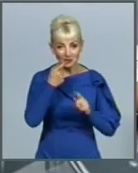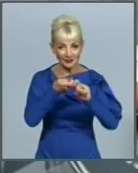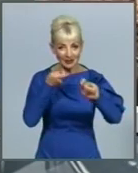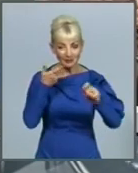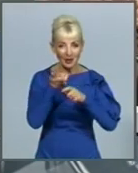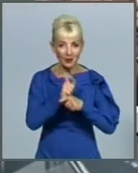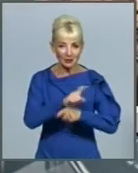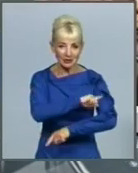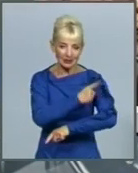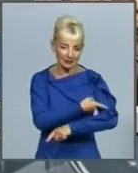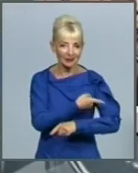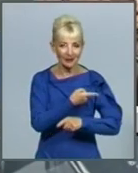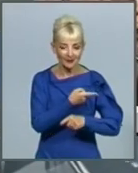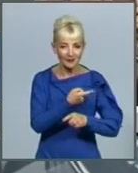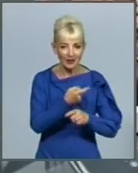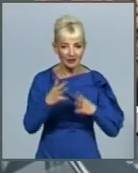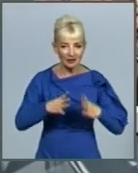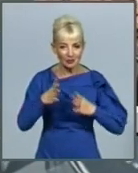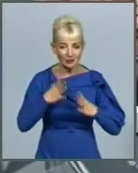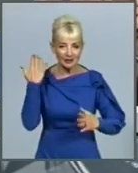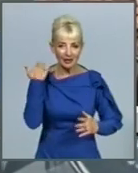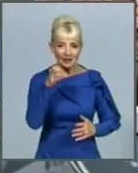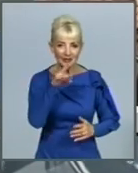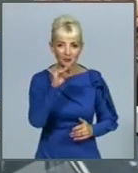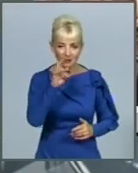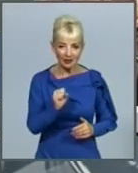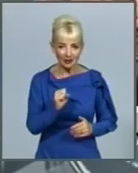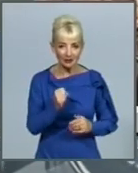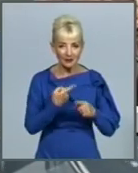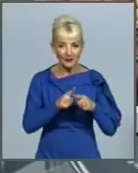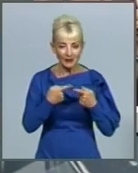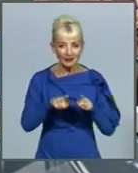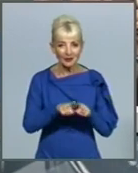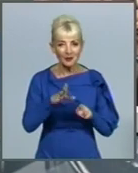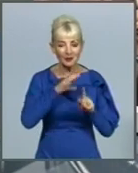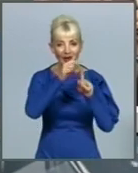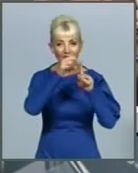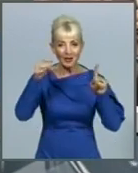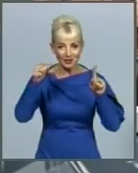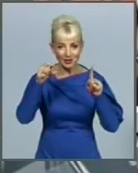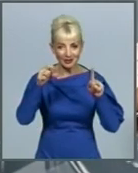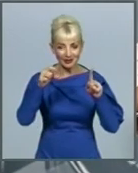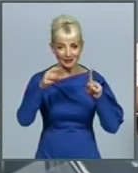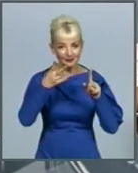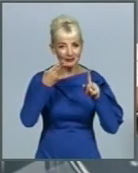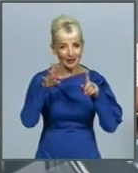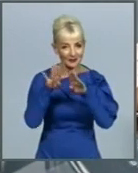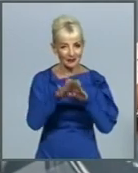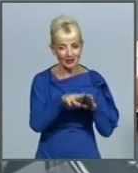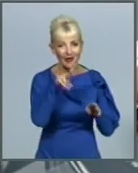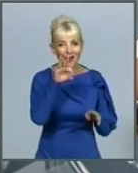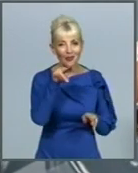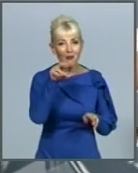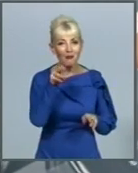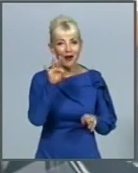сильно работает спина, и это такое у нас было выражение общепринятое — лопаточкой тяни.